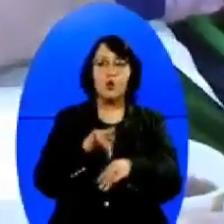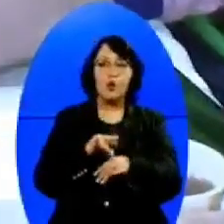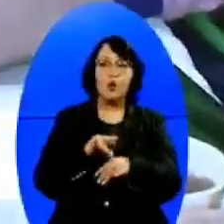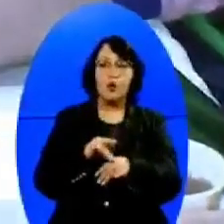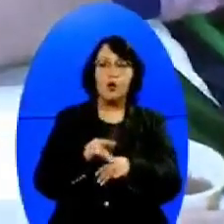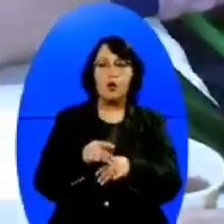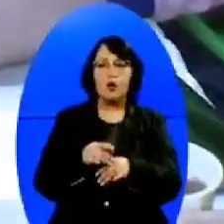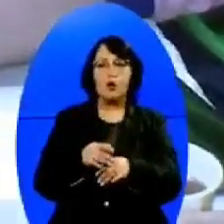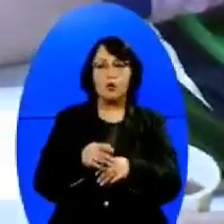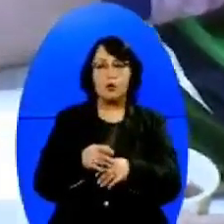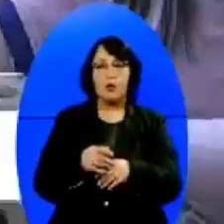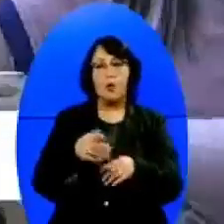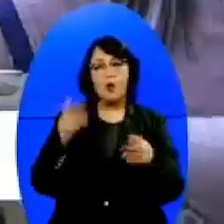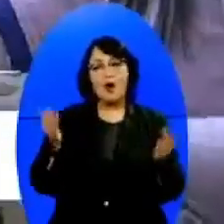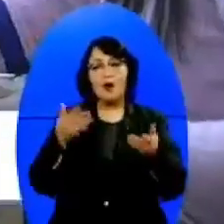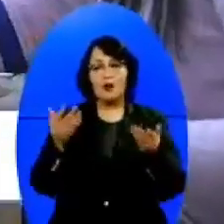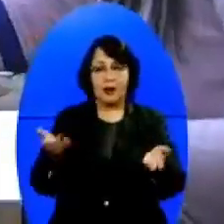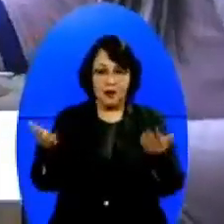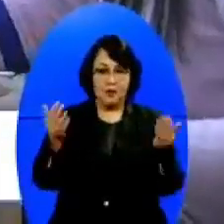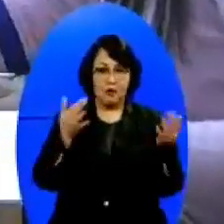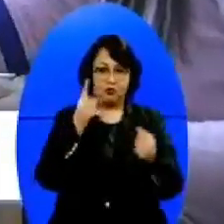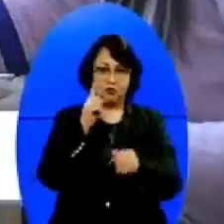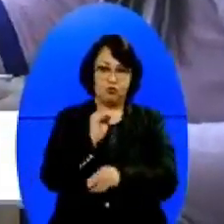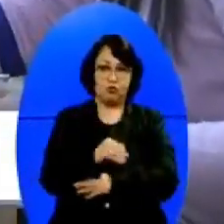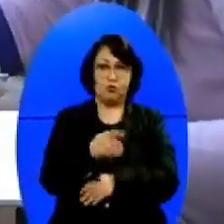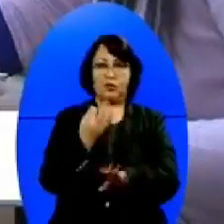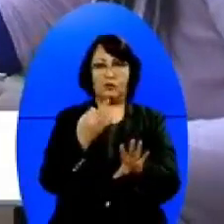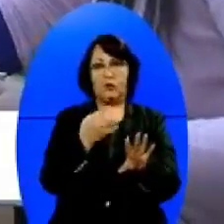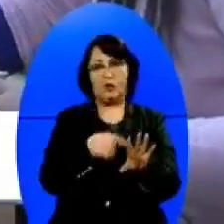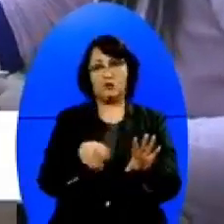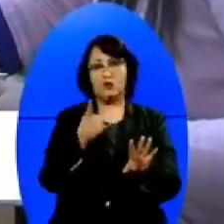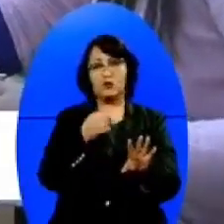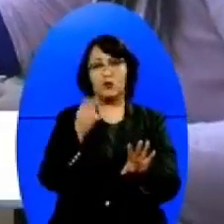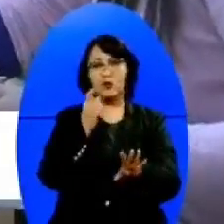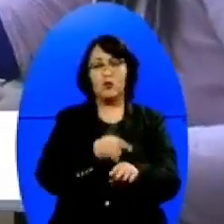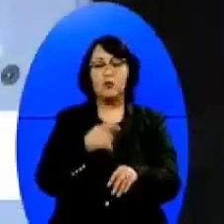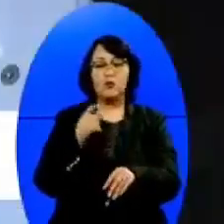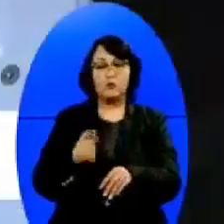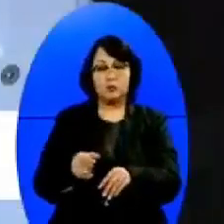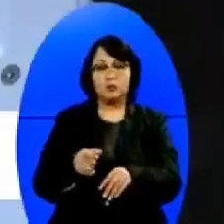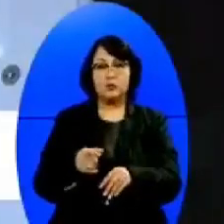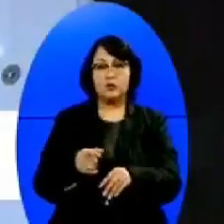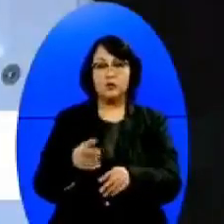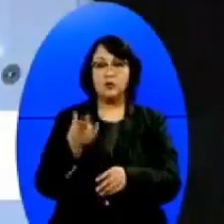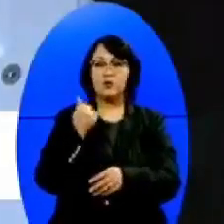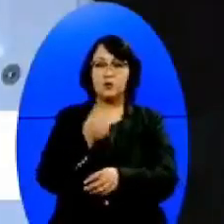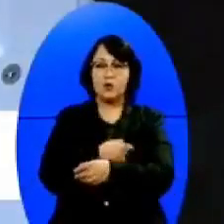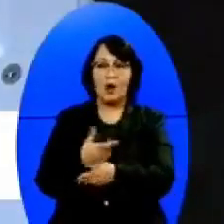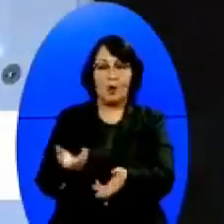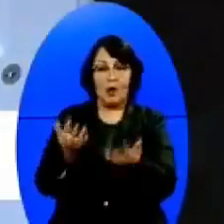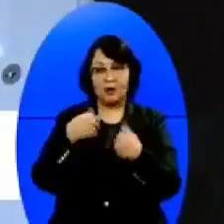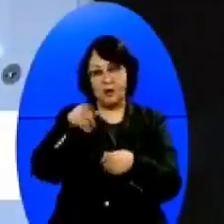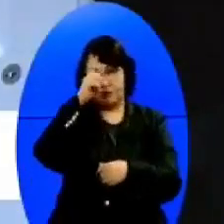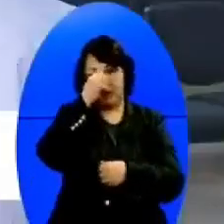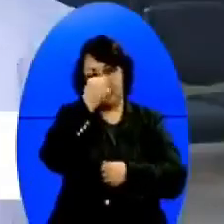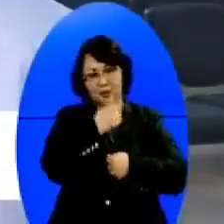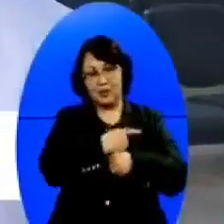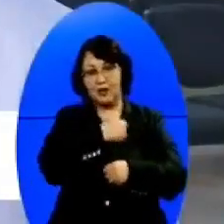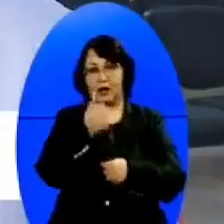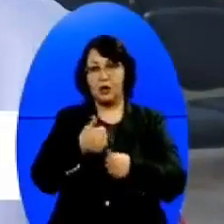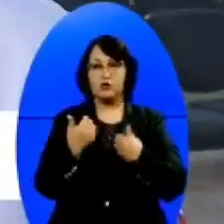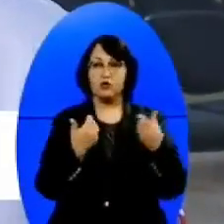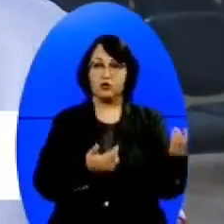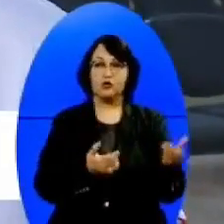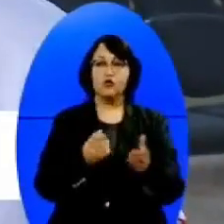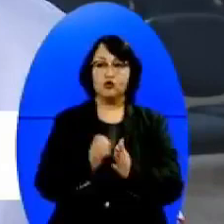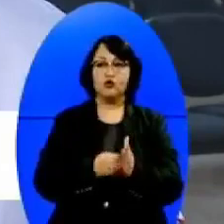цус цуглуулж байгаа юм. Өдөртөө 80-100 хүнээс цус цуглуулж байж эмнэлгийн захиалгыг хангах боломжтой. Цус хэлбэлт